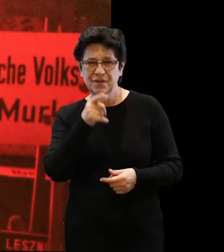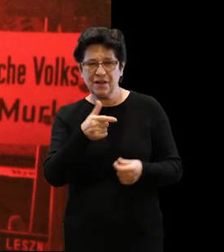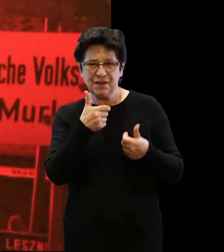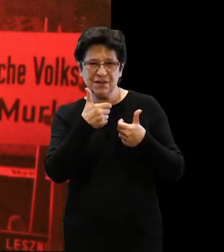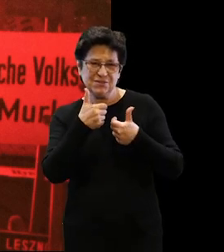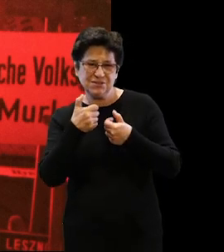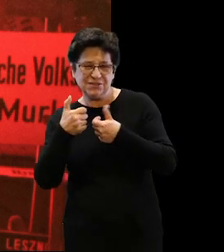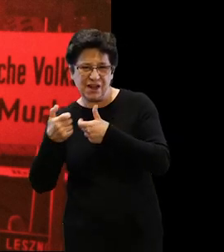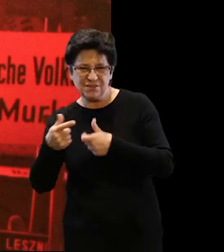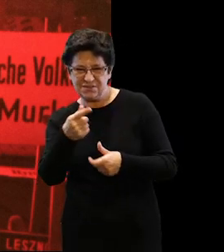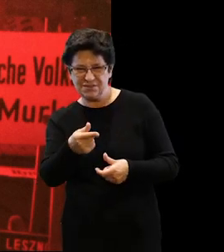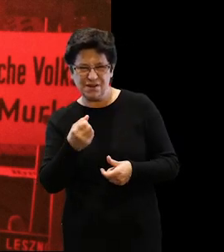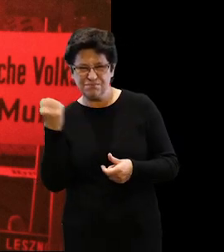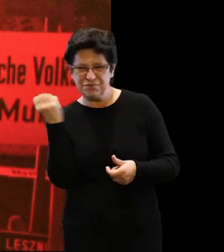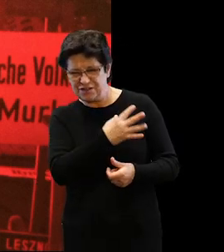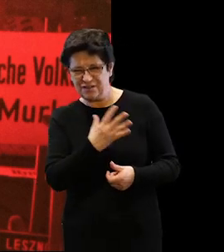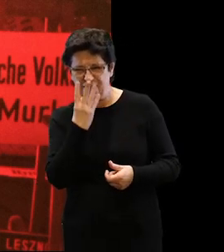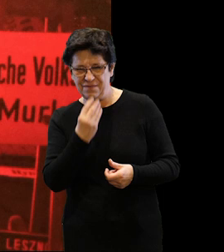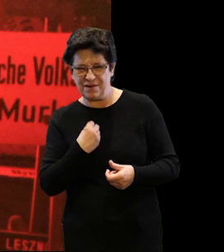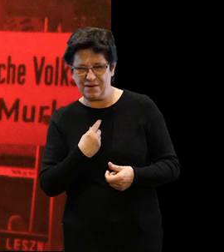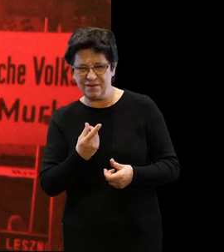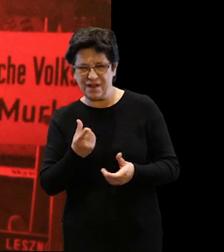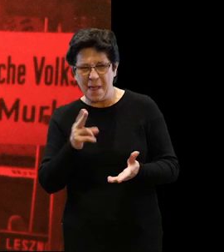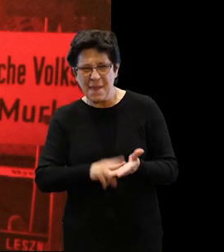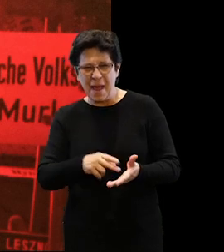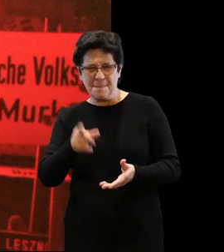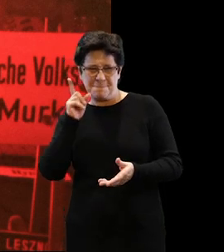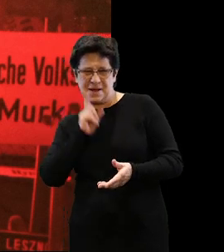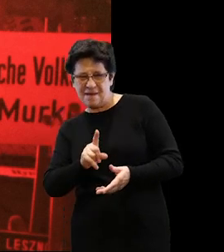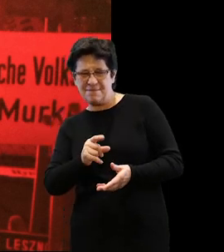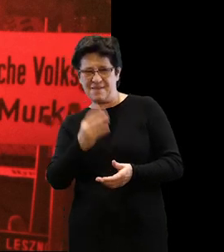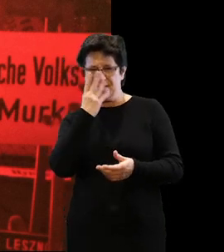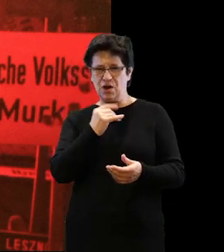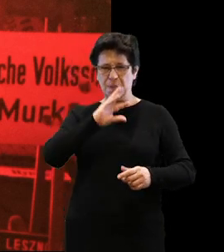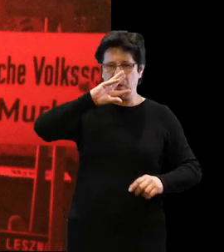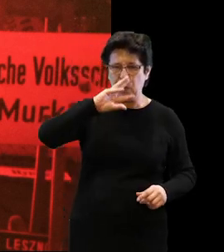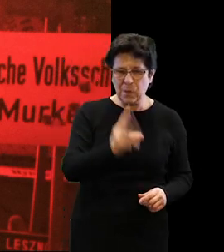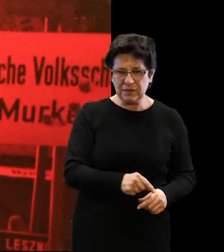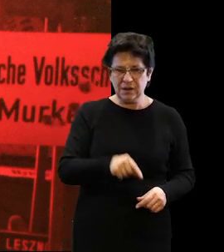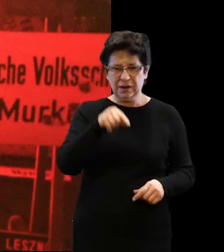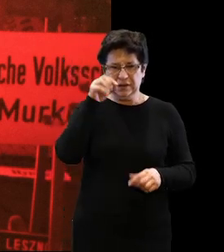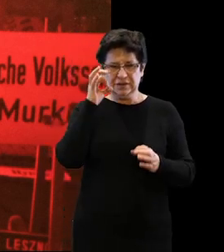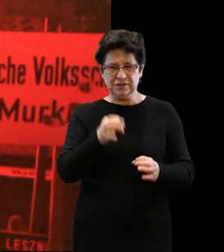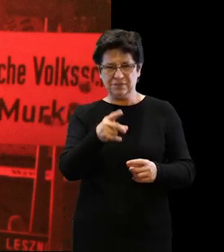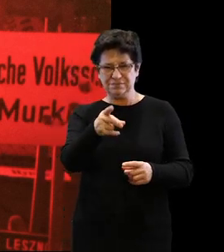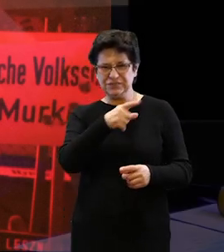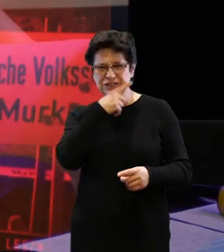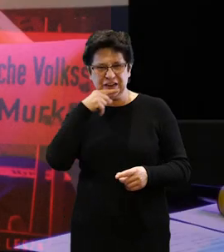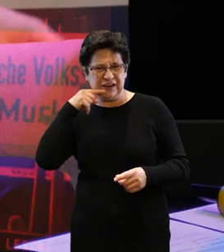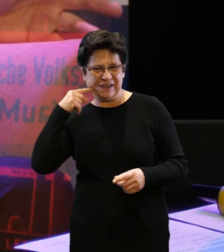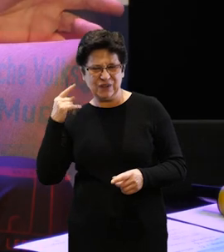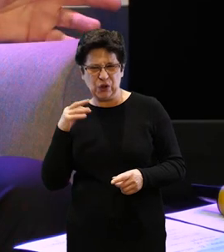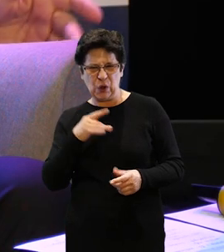realu tam Całkiem inaczej wygląda ta ta ta grafika ta grafika zrobiona na czerwono nie za bardzo mi się